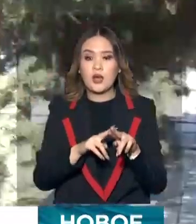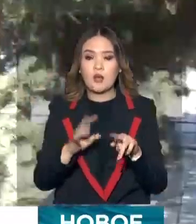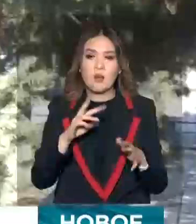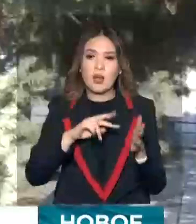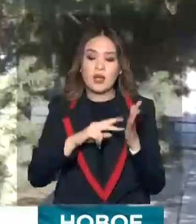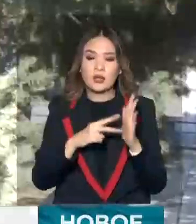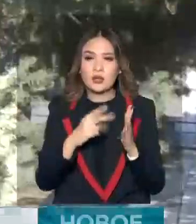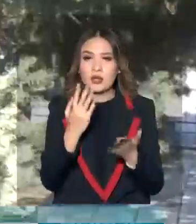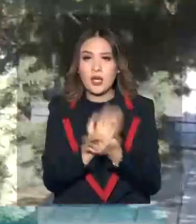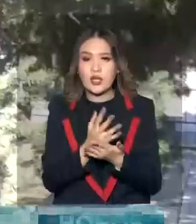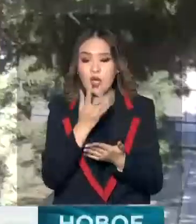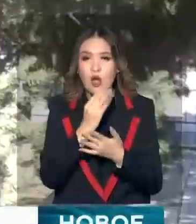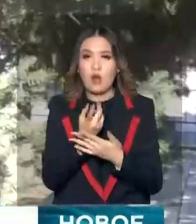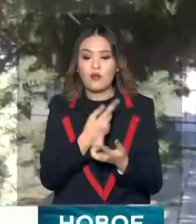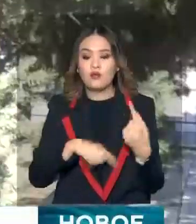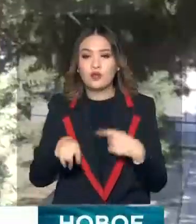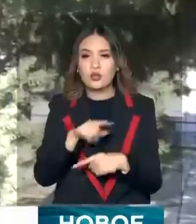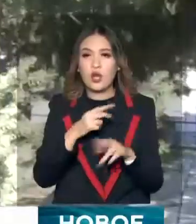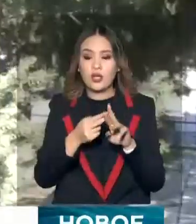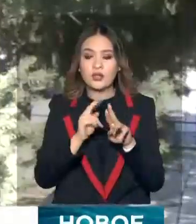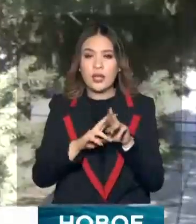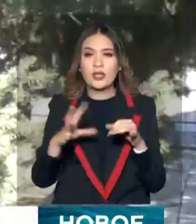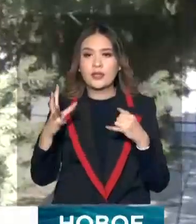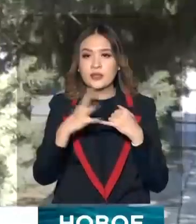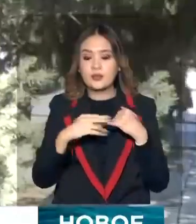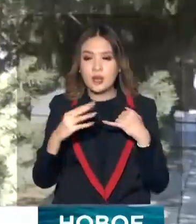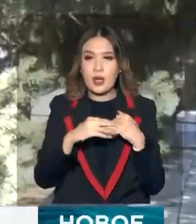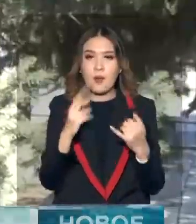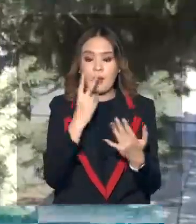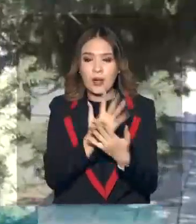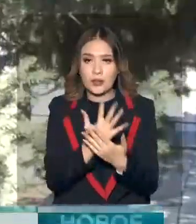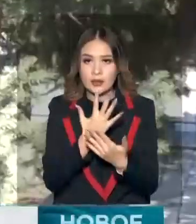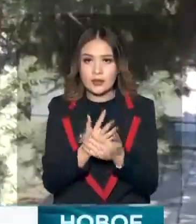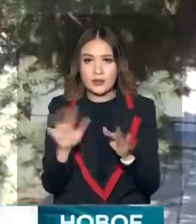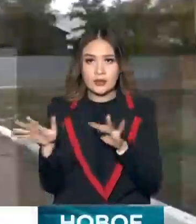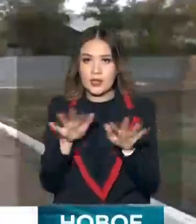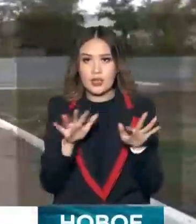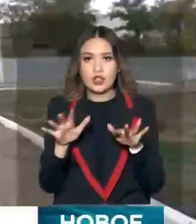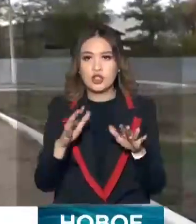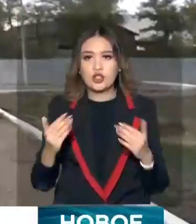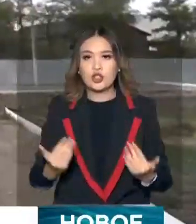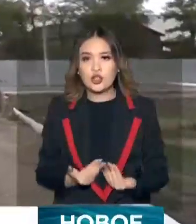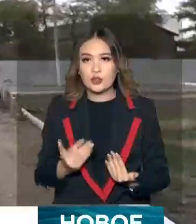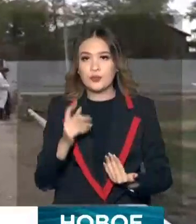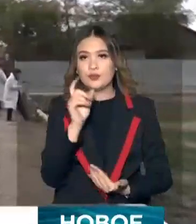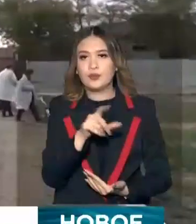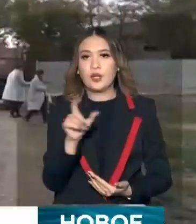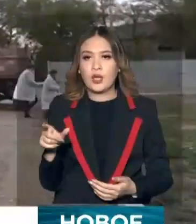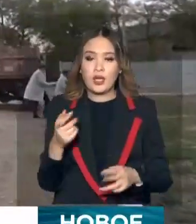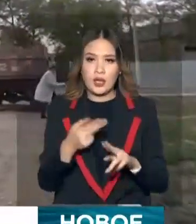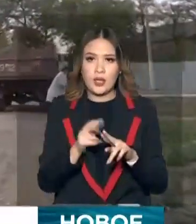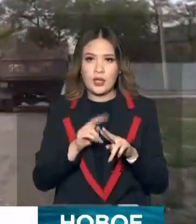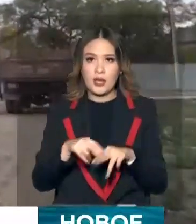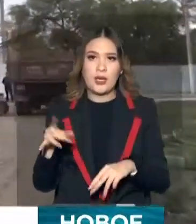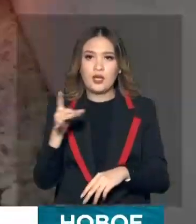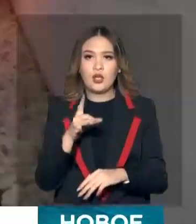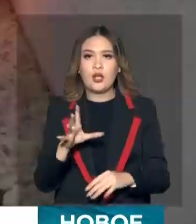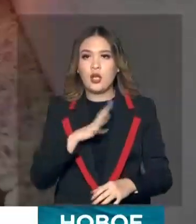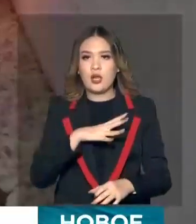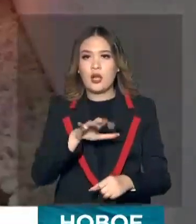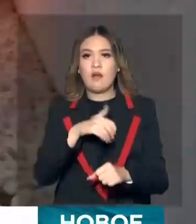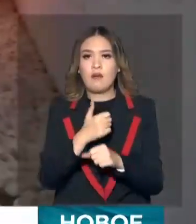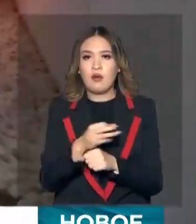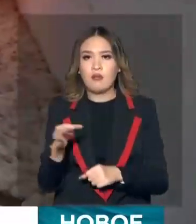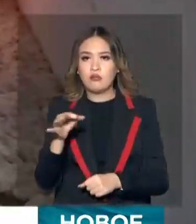и в каждом сельском округе выделить по 1 гектару земли и привлечь к этому делу еще больше жителей. Проект поддерживают и власти региона. Глава области уже